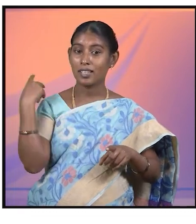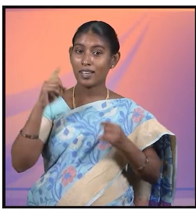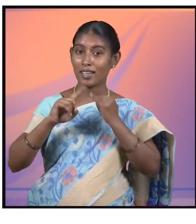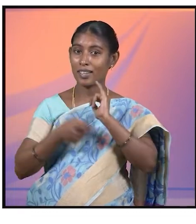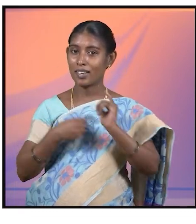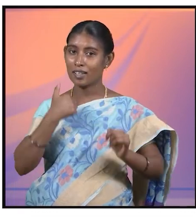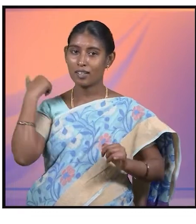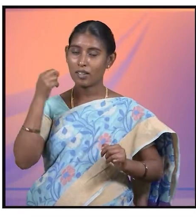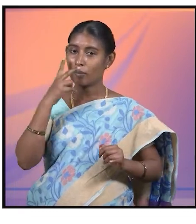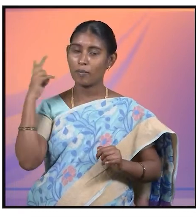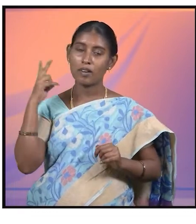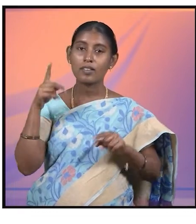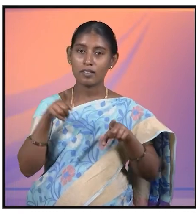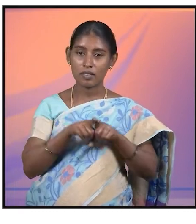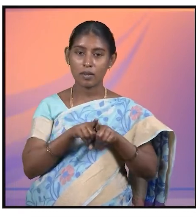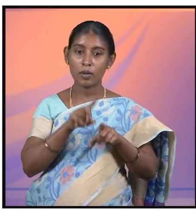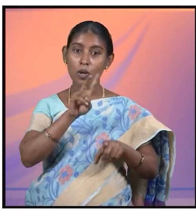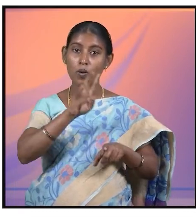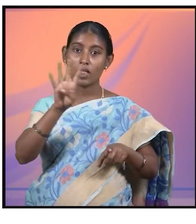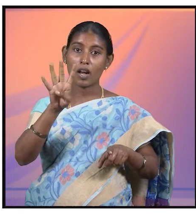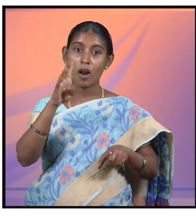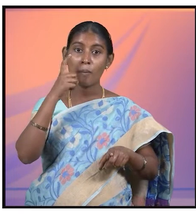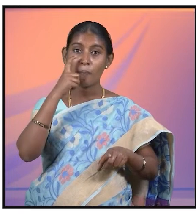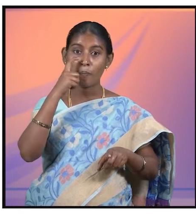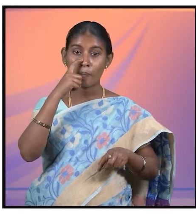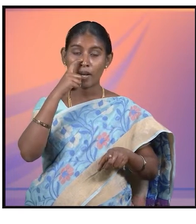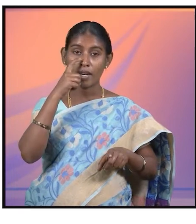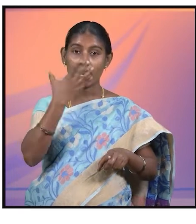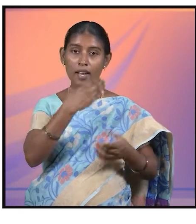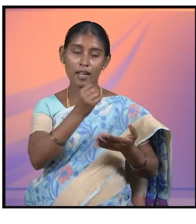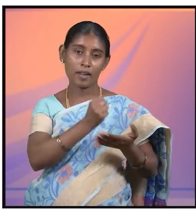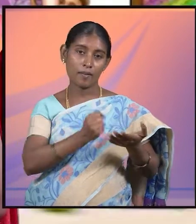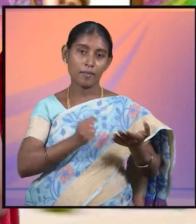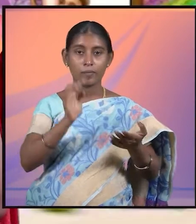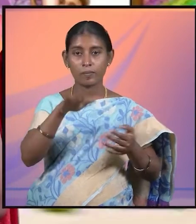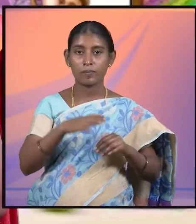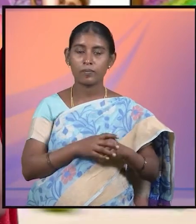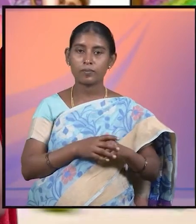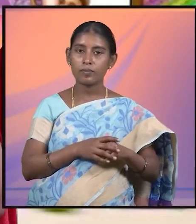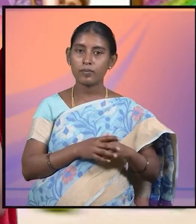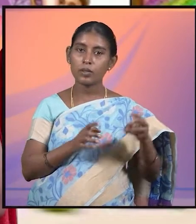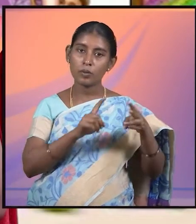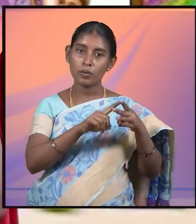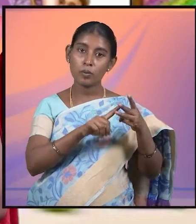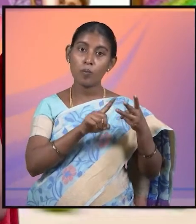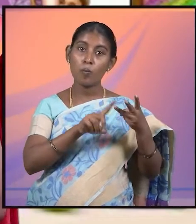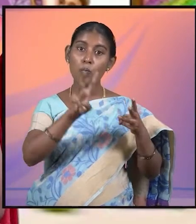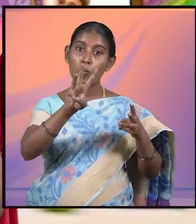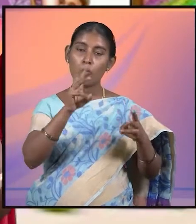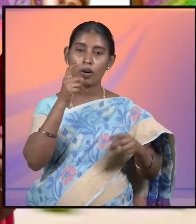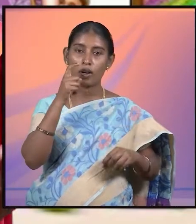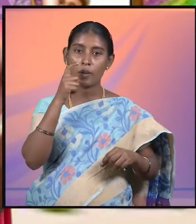ரிக்வேதத்தில் 24 பெண் கவிஞர்களின் பெயர்கள் உள்ளதாக குறிப்பிடுகிறார். 3 பெண் கவிஞர்களின்